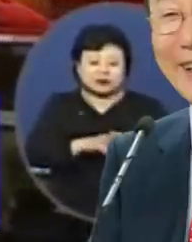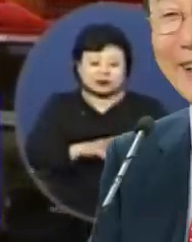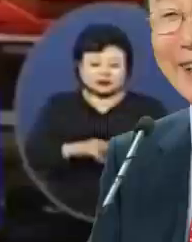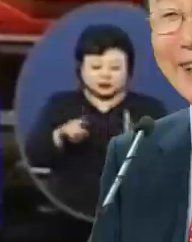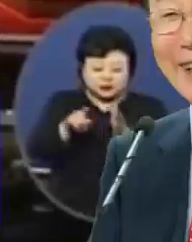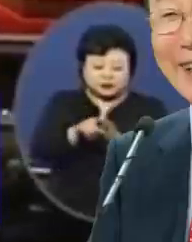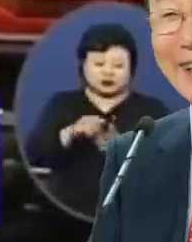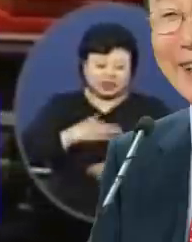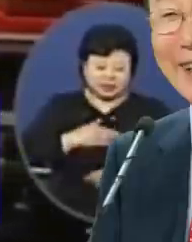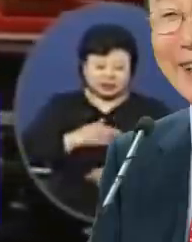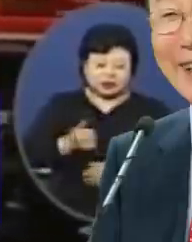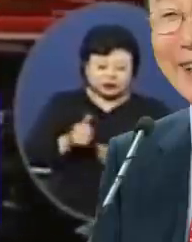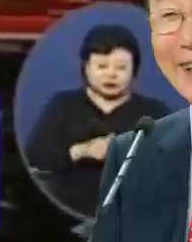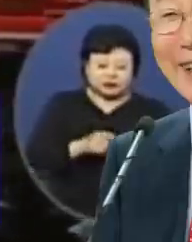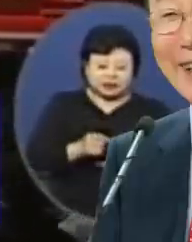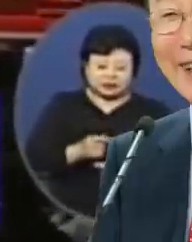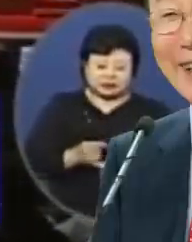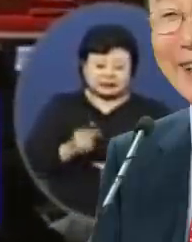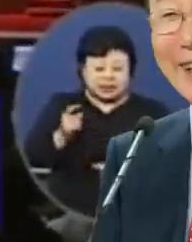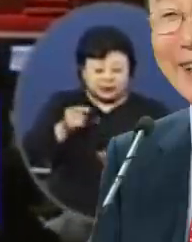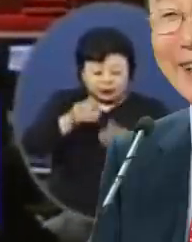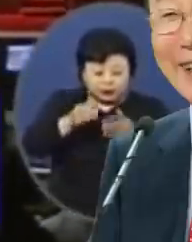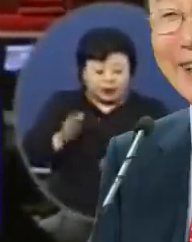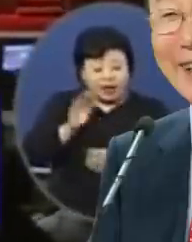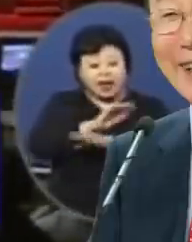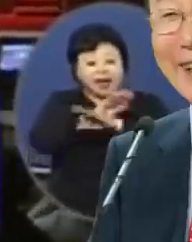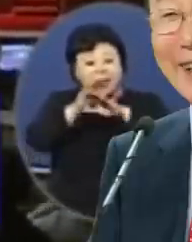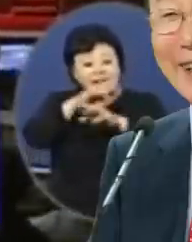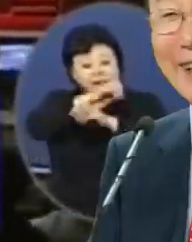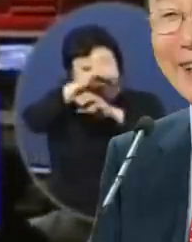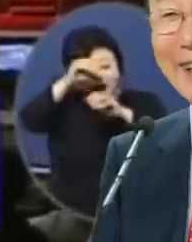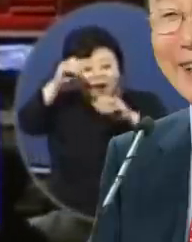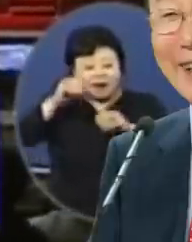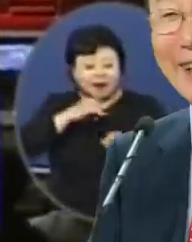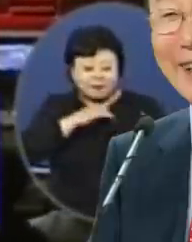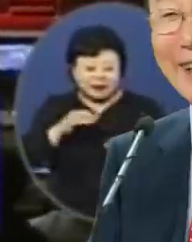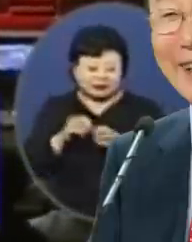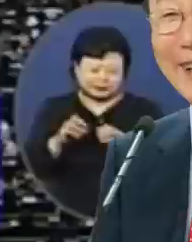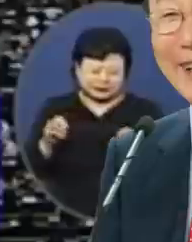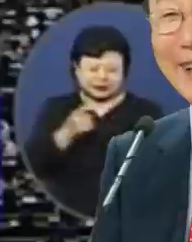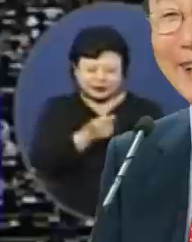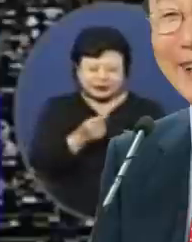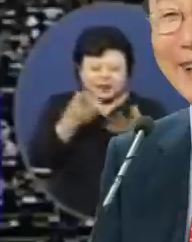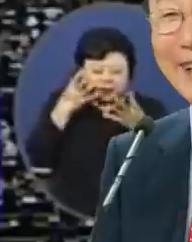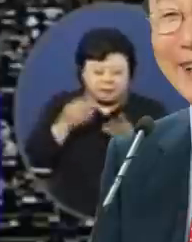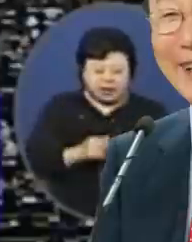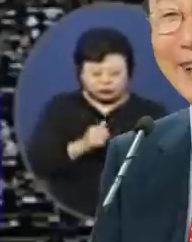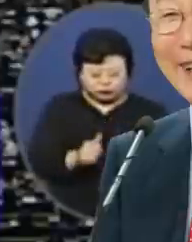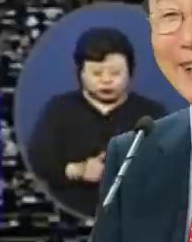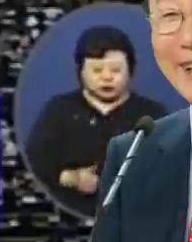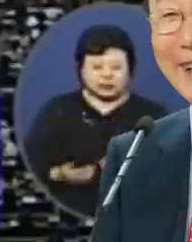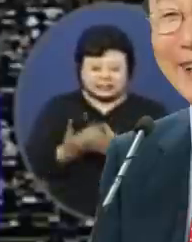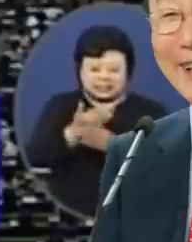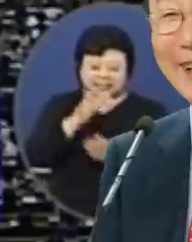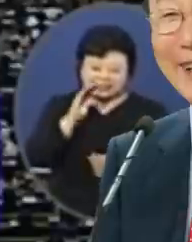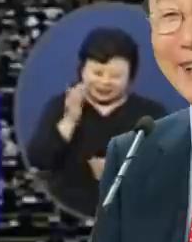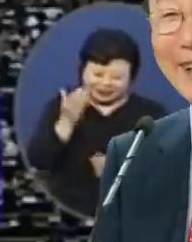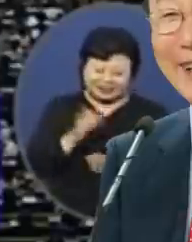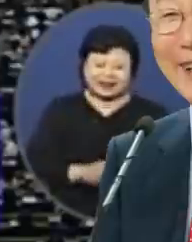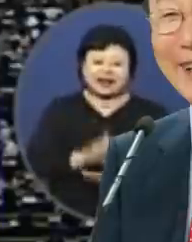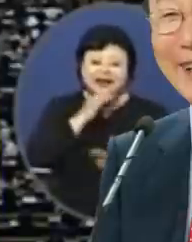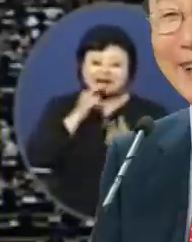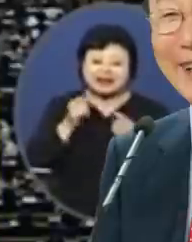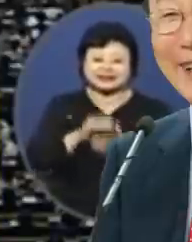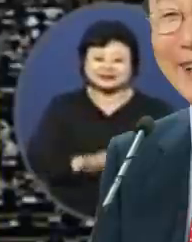알았습니다. 이름으로 죽은 자와 같이 한 사람으로 말미암아 하늘의 허다한 별과 또 해변의 무수한 모래같이 많은 후손이 생육하였나니라.